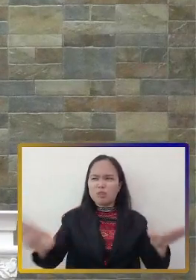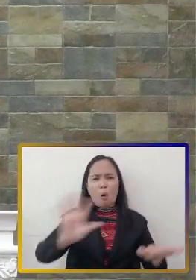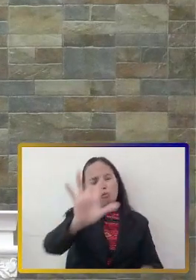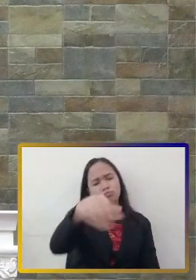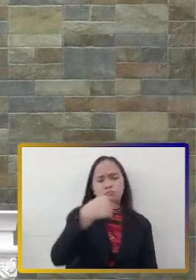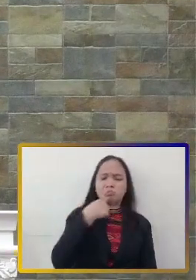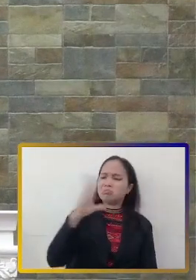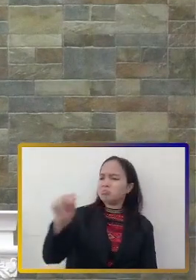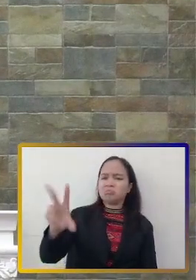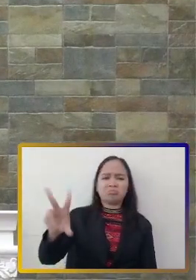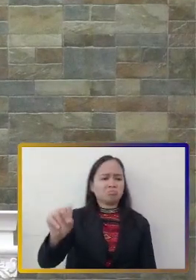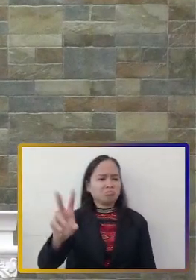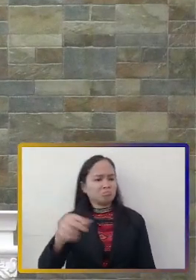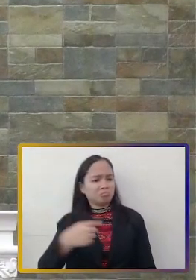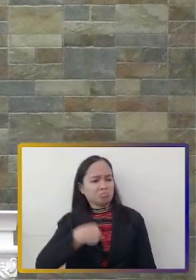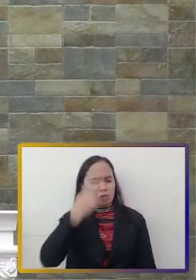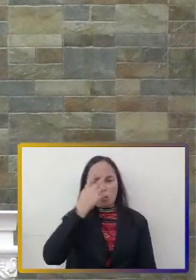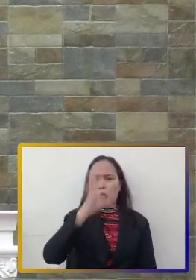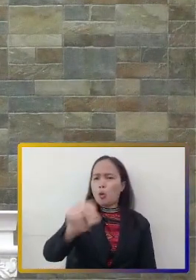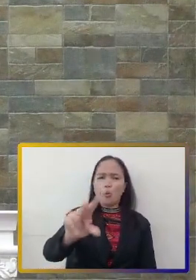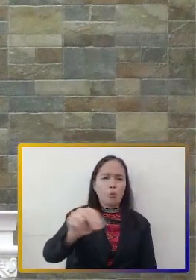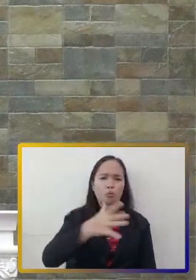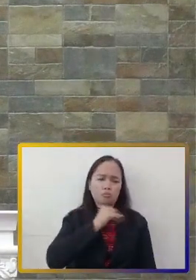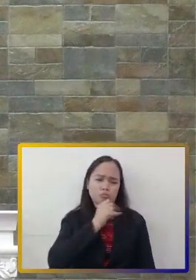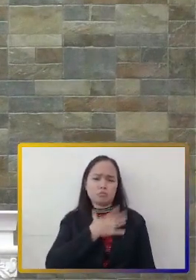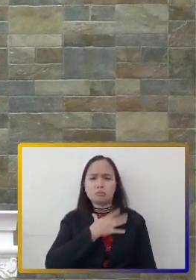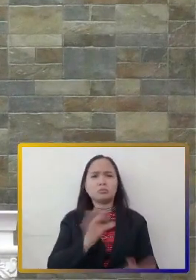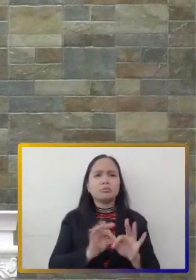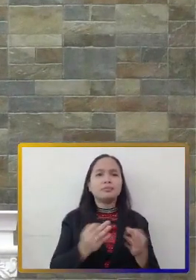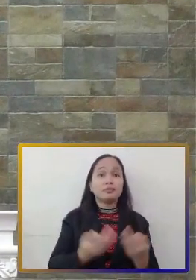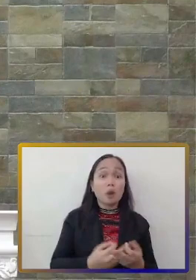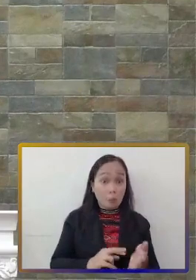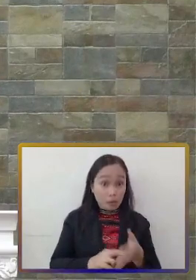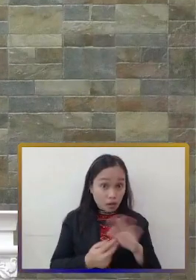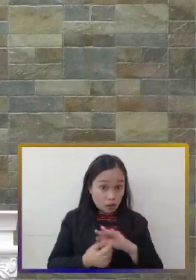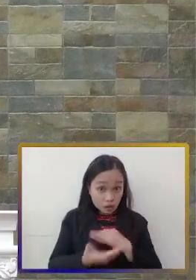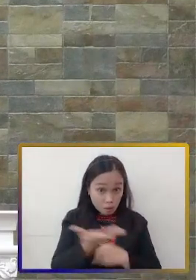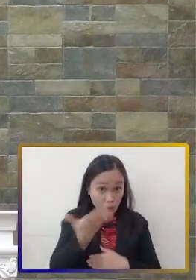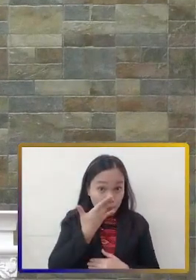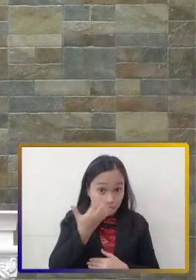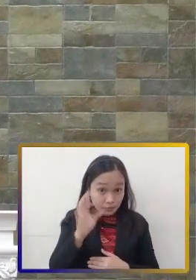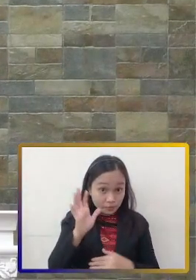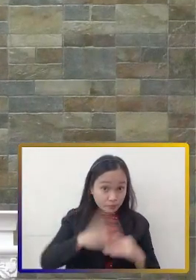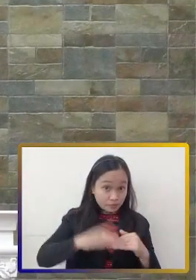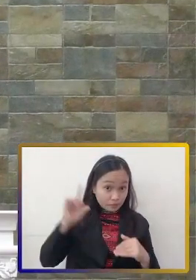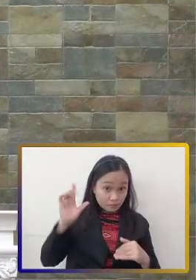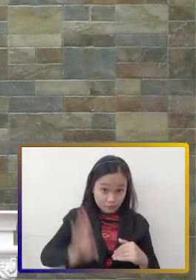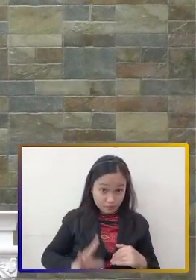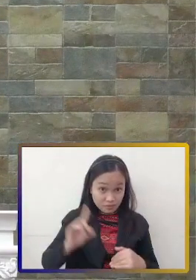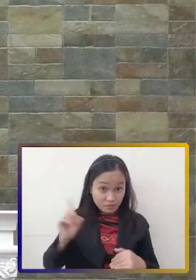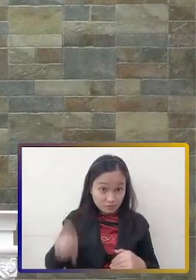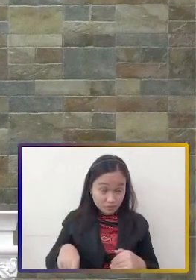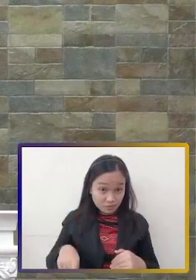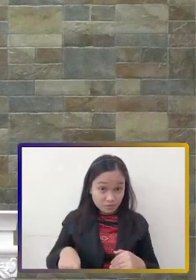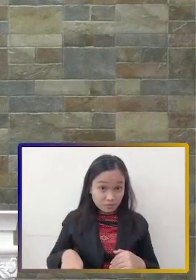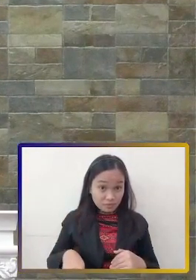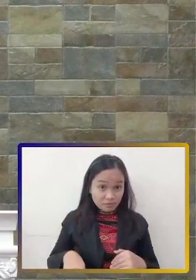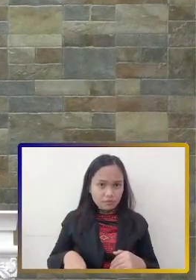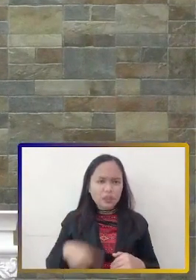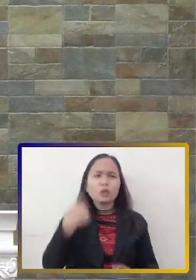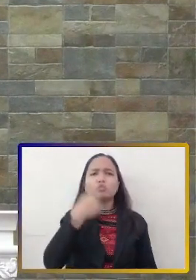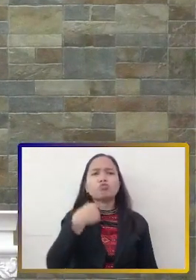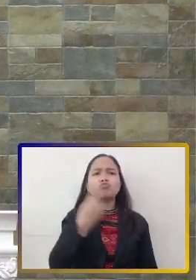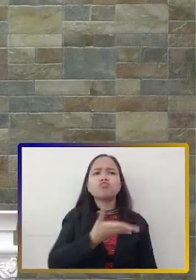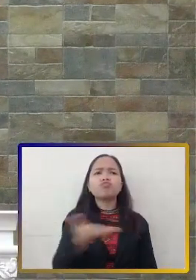yan. Hindi ganyan sa aking pamilya. Ibig sabihin, mas magaling ka pa sa Diyos. Sino